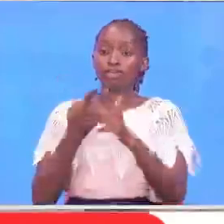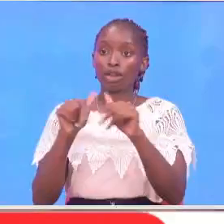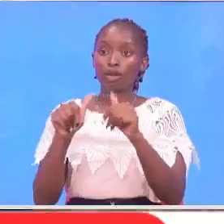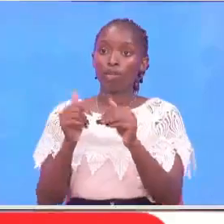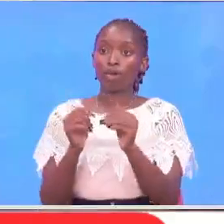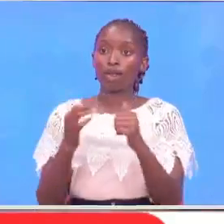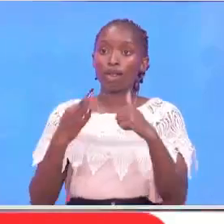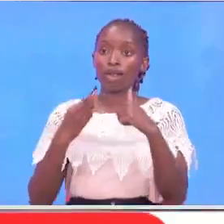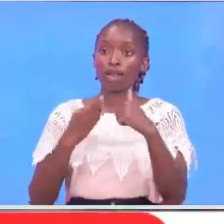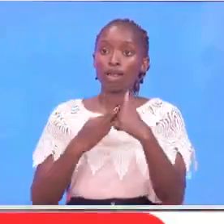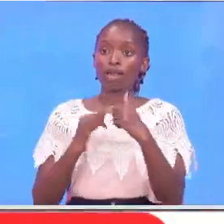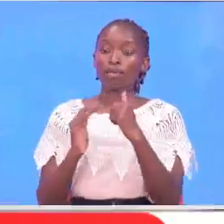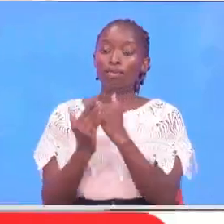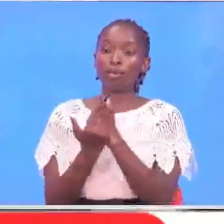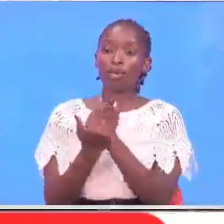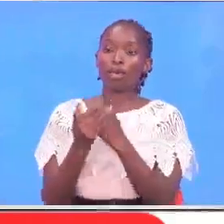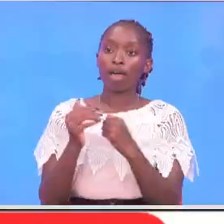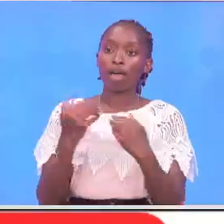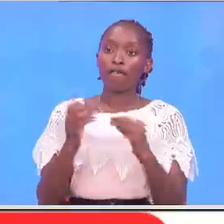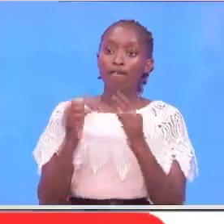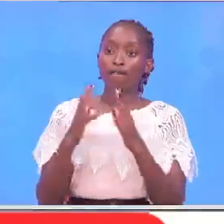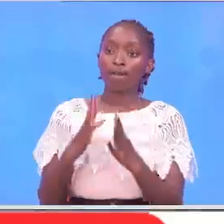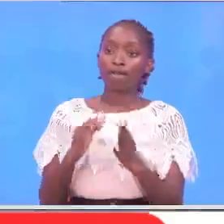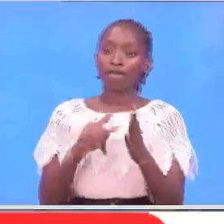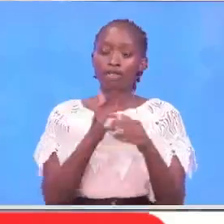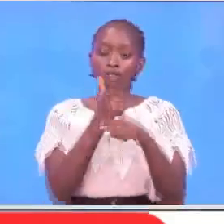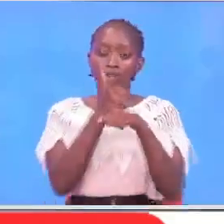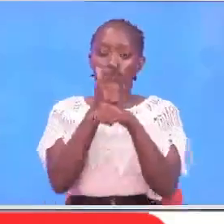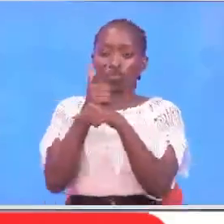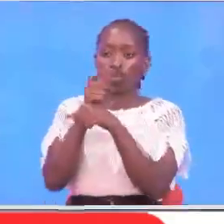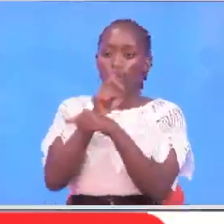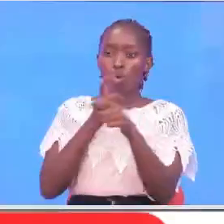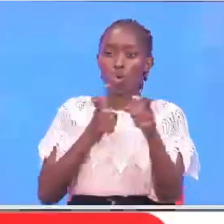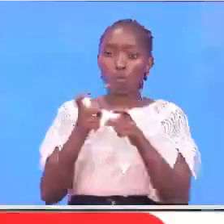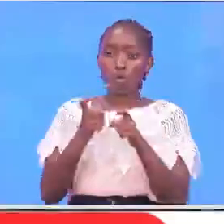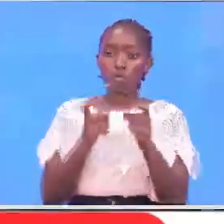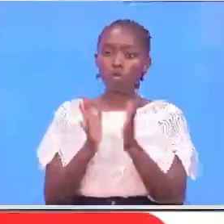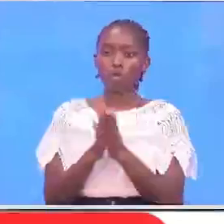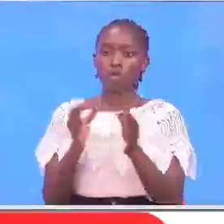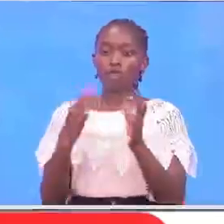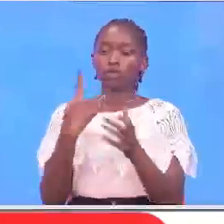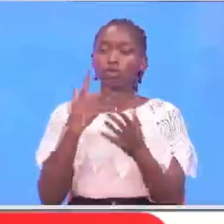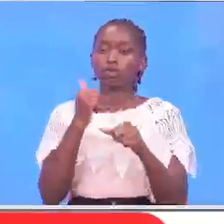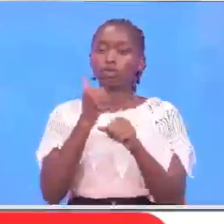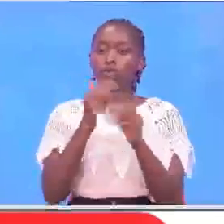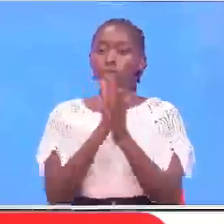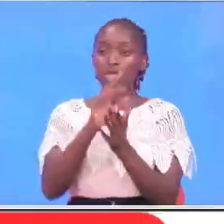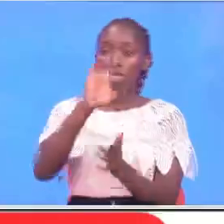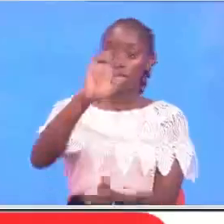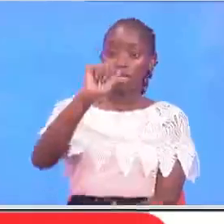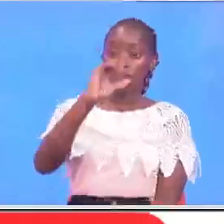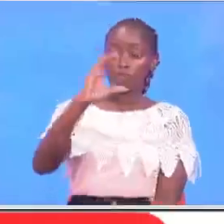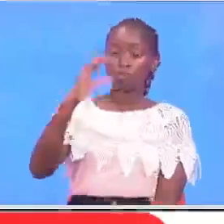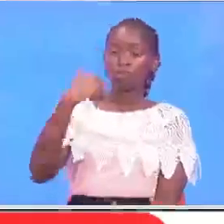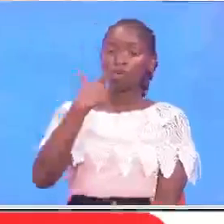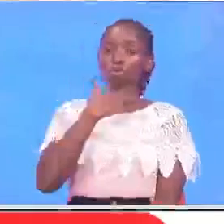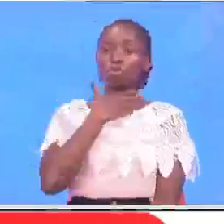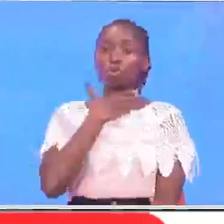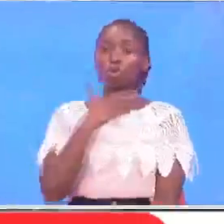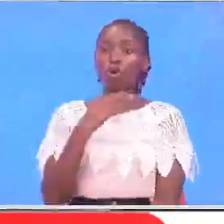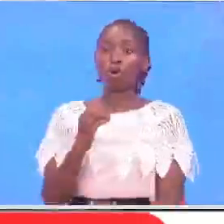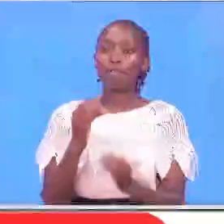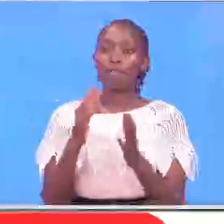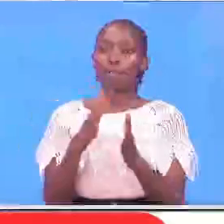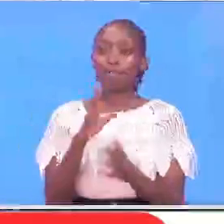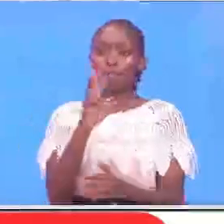ya maafisa wa trafiki. Video hii inaashiria operesheni ya maafisa wa kukabili ufisadi EACC ambao walikuwa na wasaka maafisa ambao